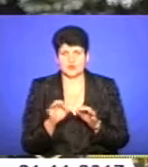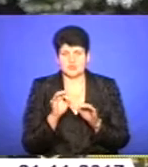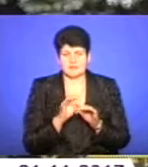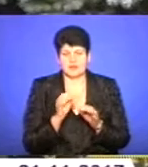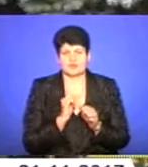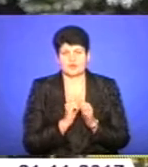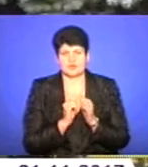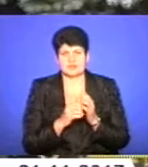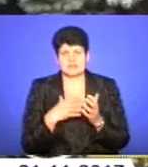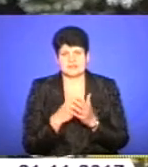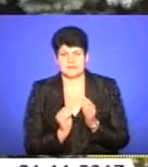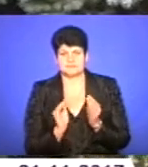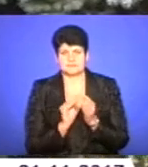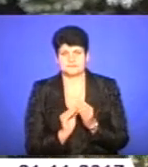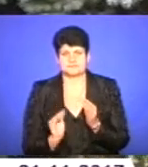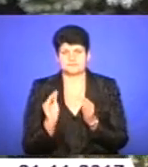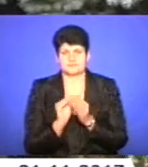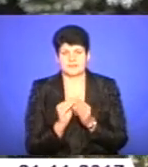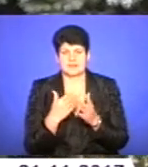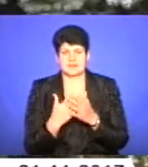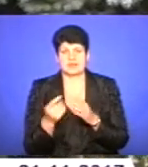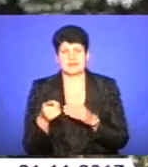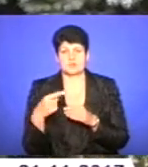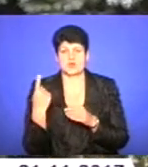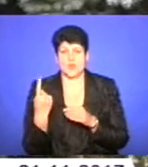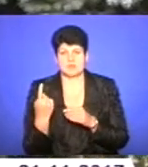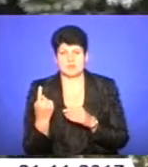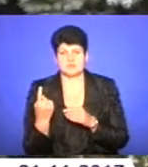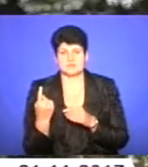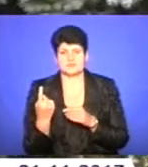загального жовто-блакитного полотна. Ну, наприклад, Тернопільська область,